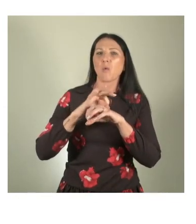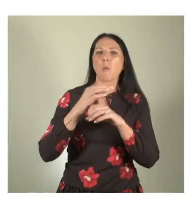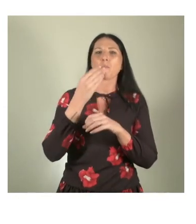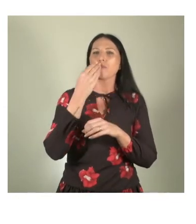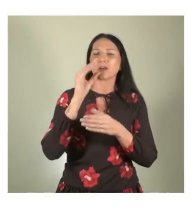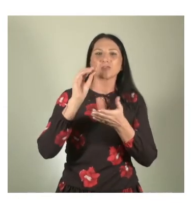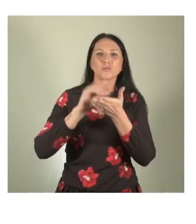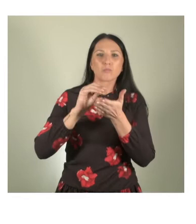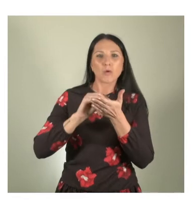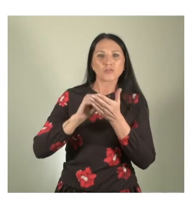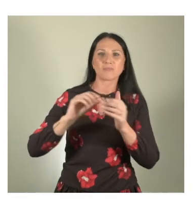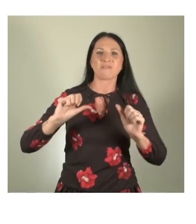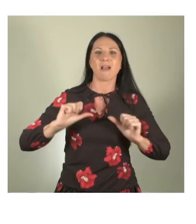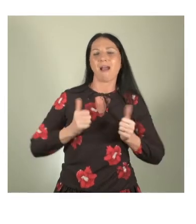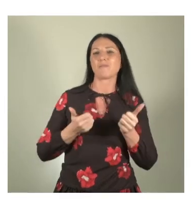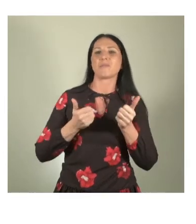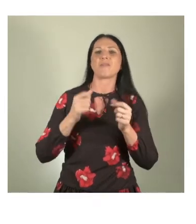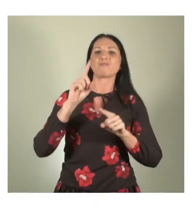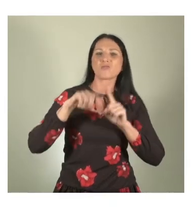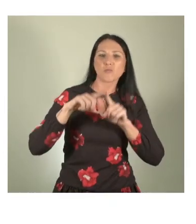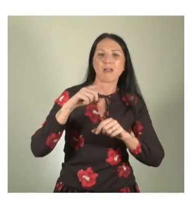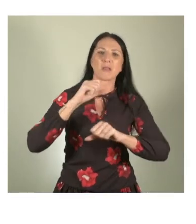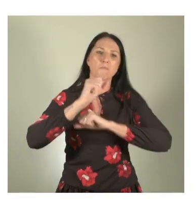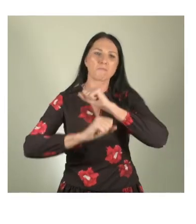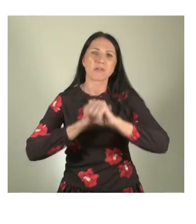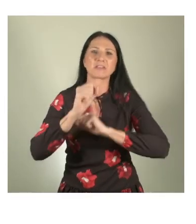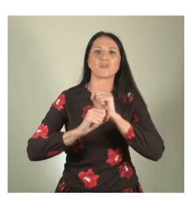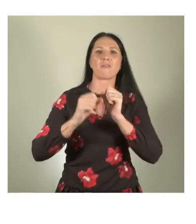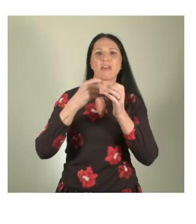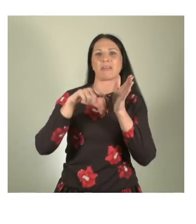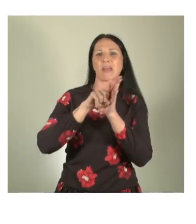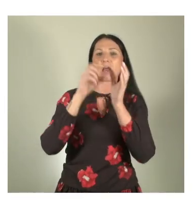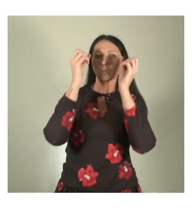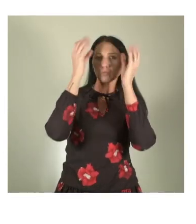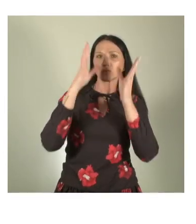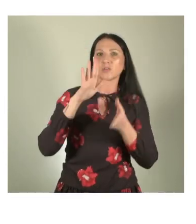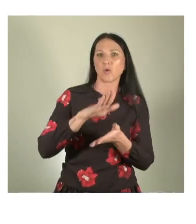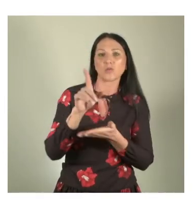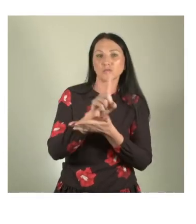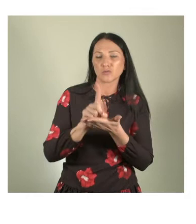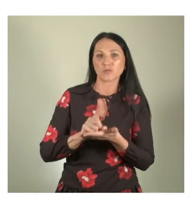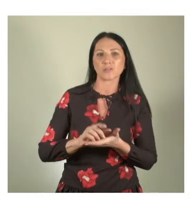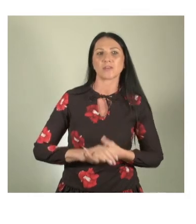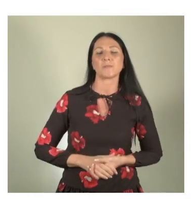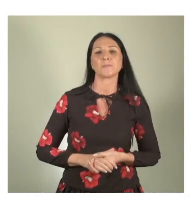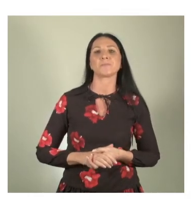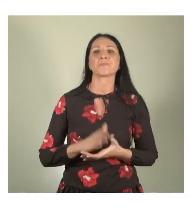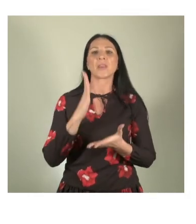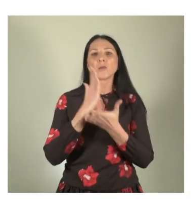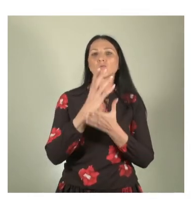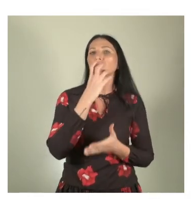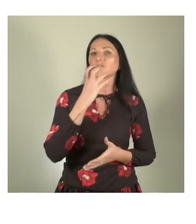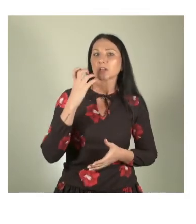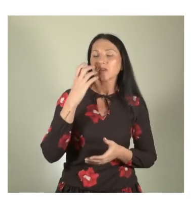prawidłowego funkcjonowania kultury, dolnośląskiej. Już wcześniej